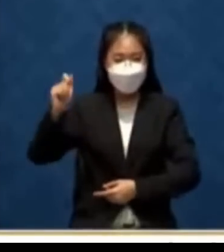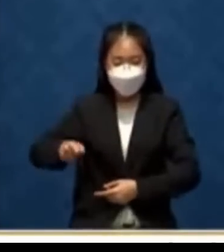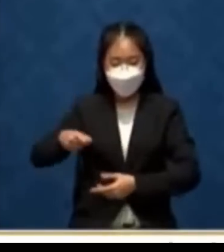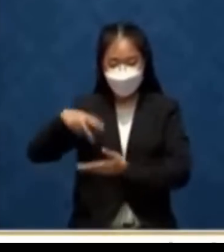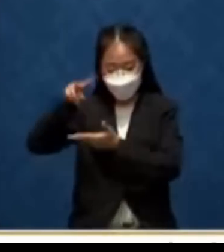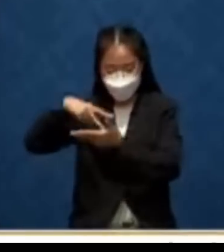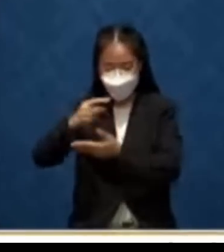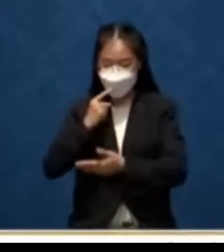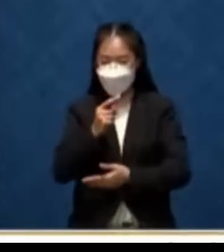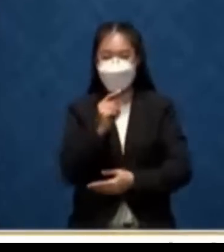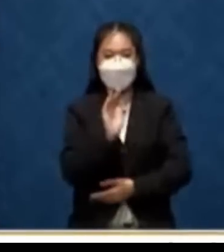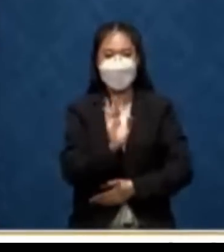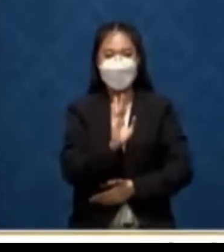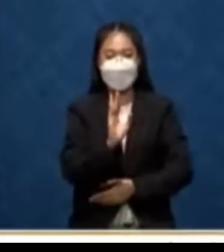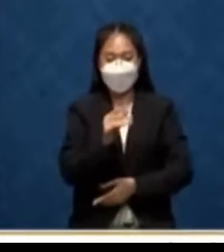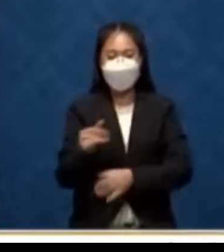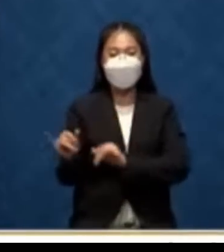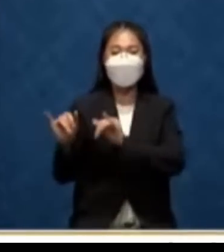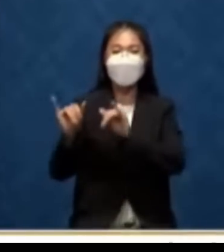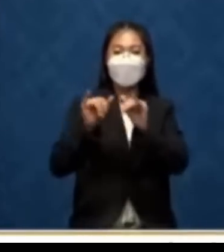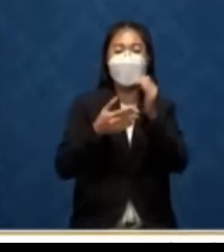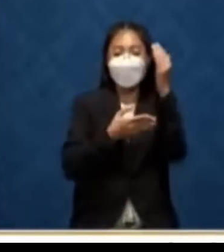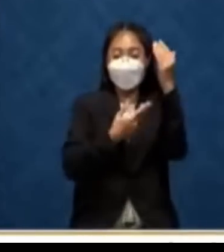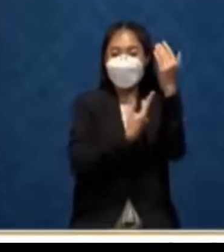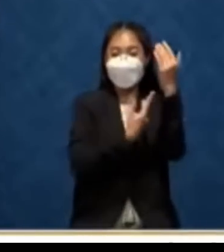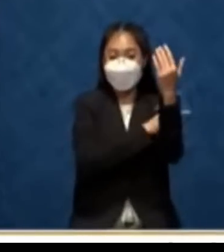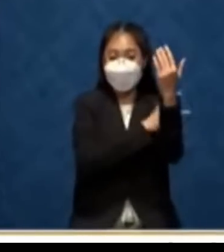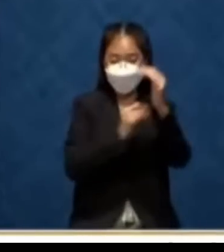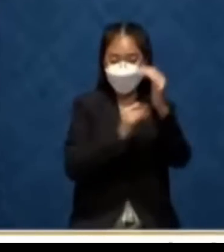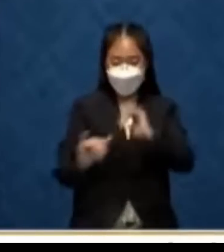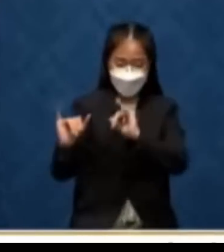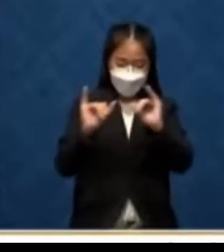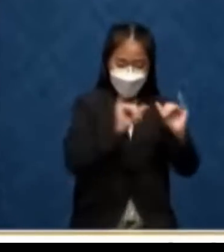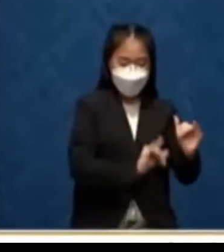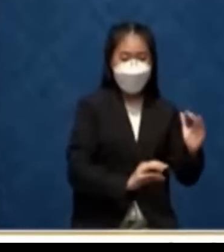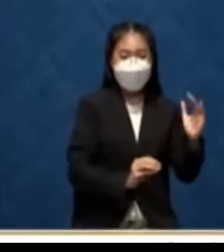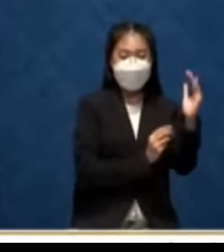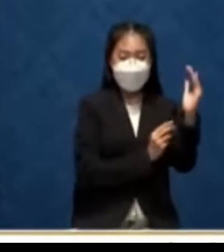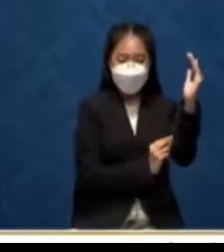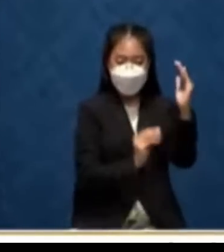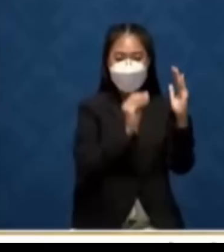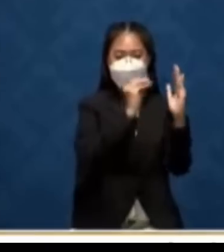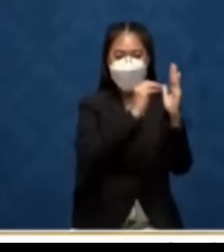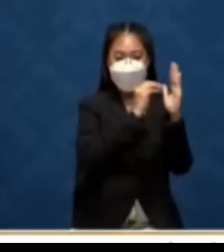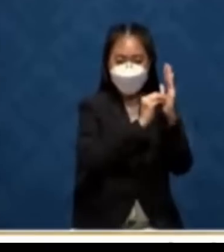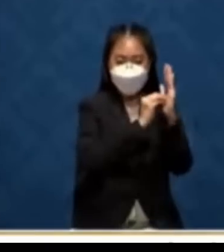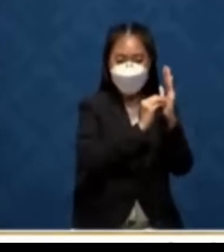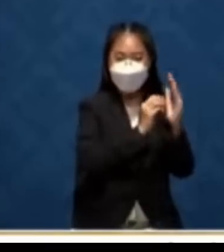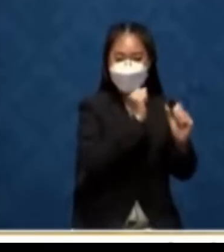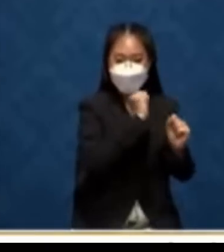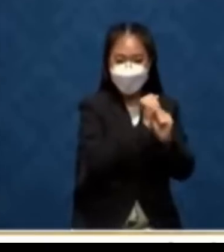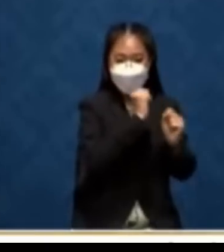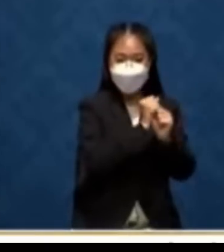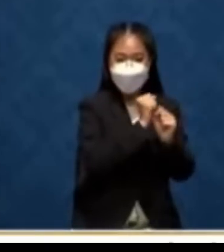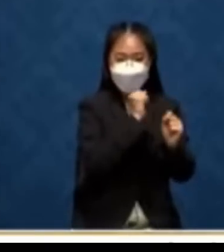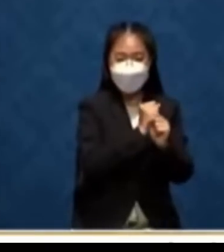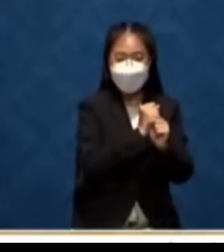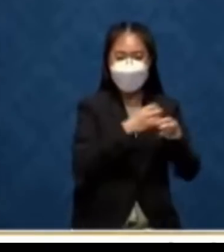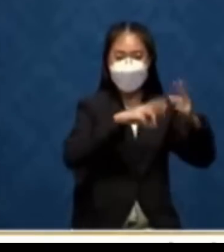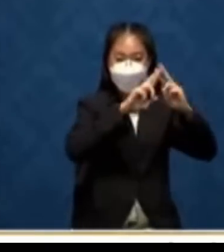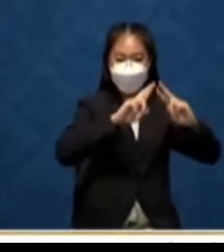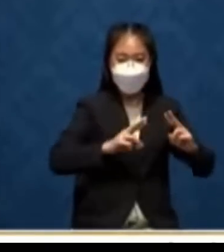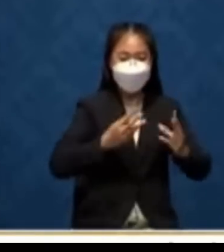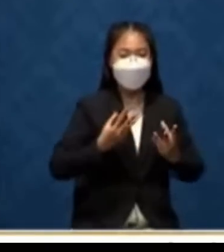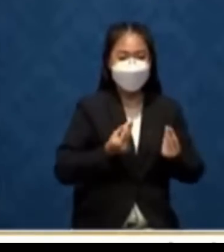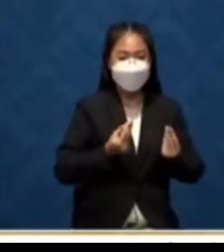ยพอเข้ากรุงเทพก็มาเปิดผับชื่อจินหลิงที่หลังฉากเป็นแหล่งมั่วสุมยาเสพติดขนาดใหญ่